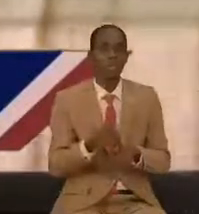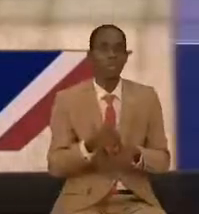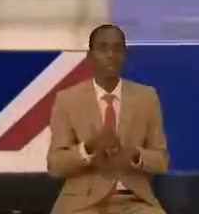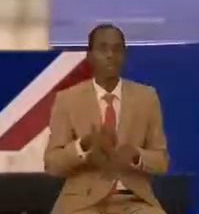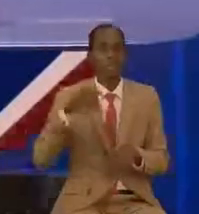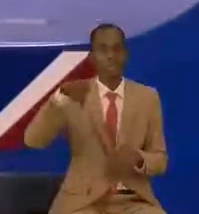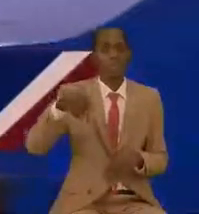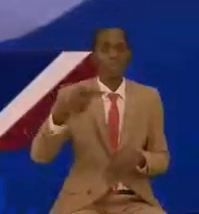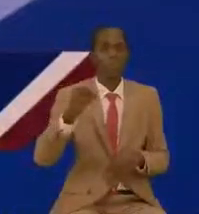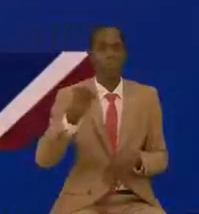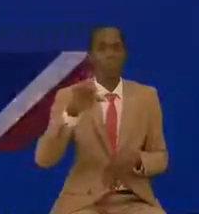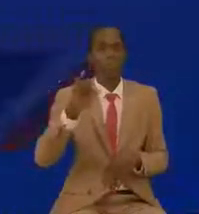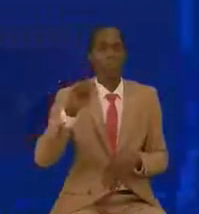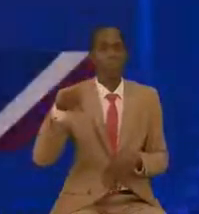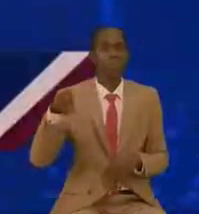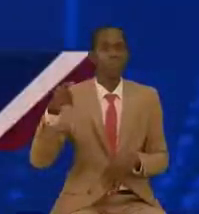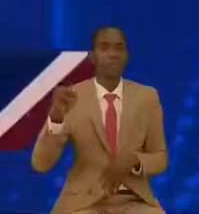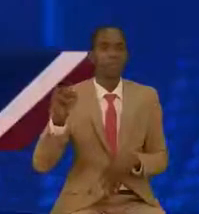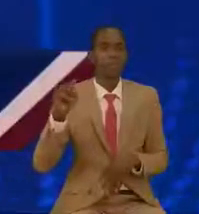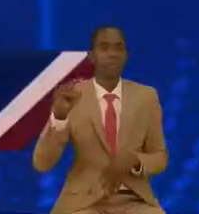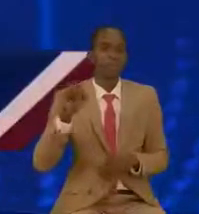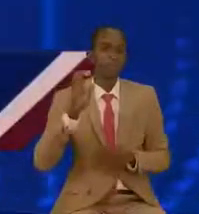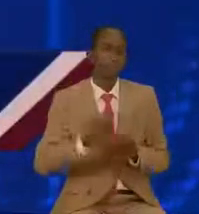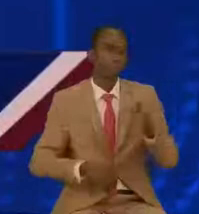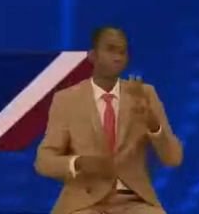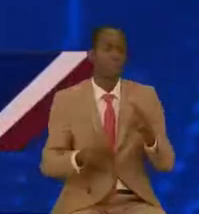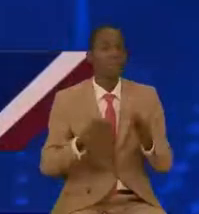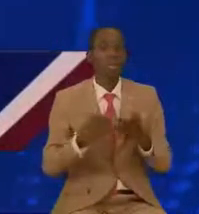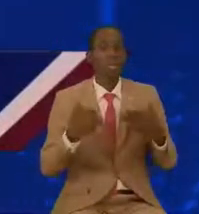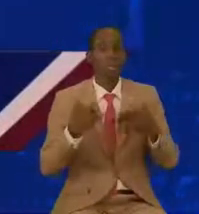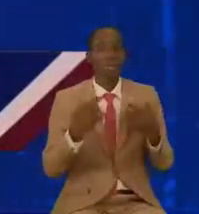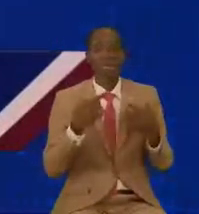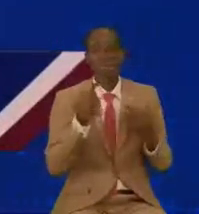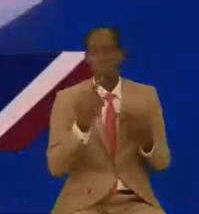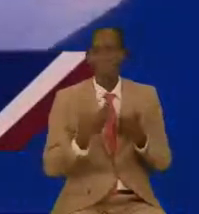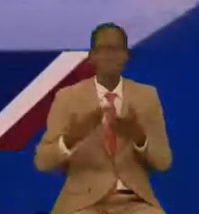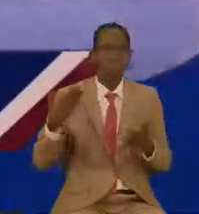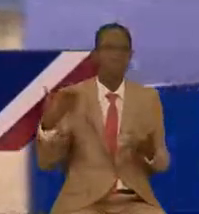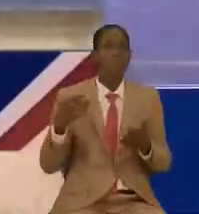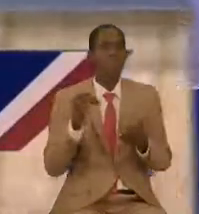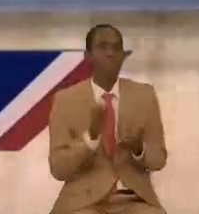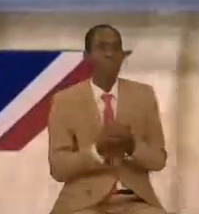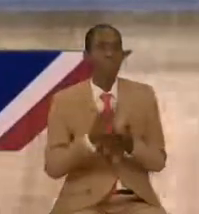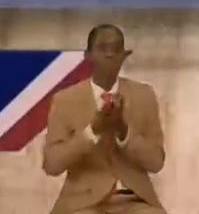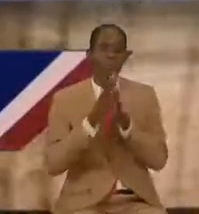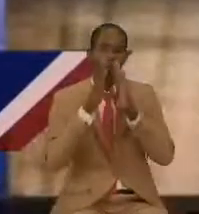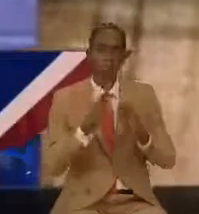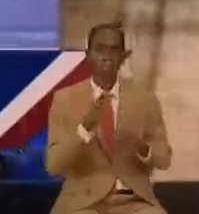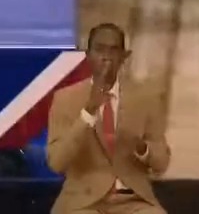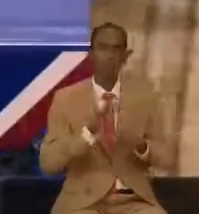Allons au Philippiens 4. Il a déjà dit que tous ceux